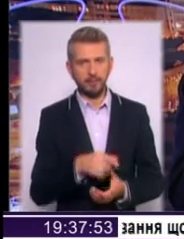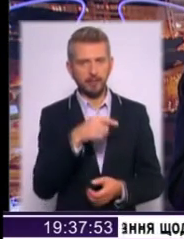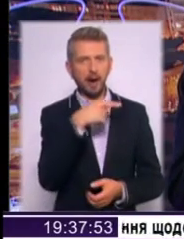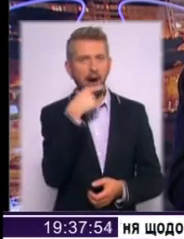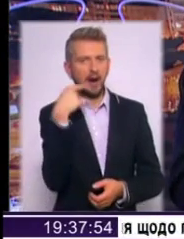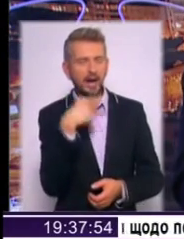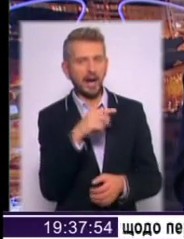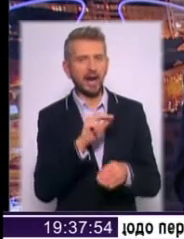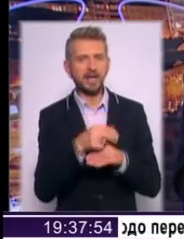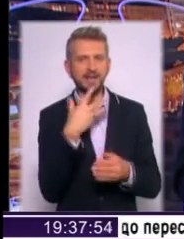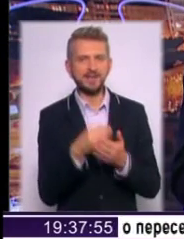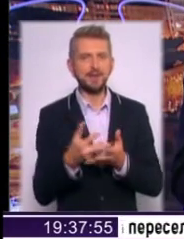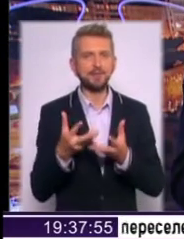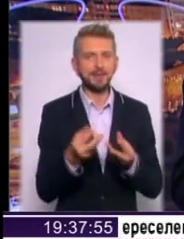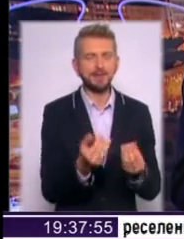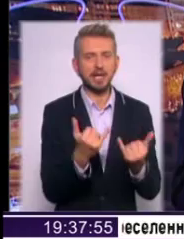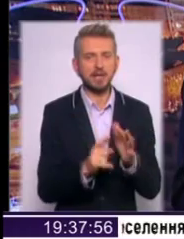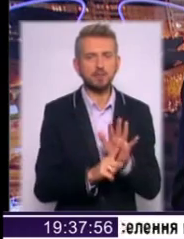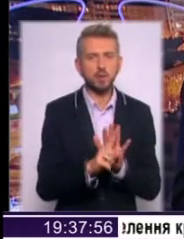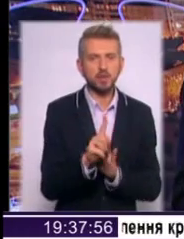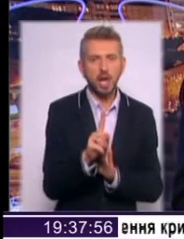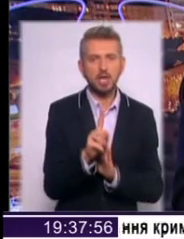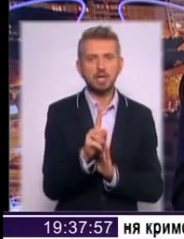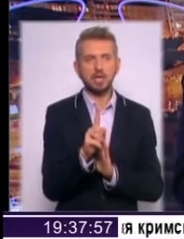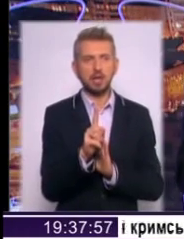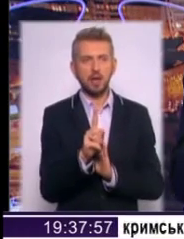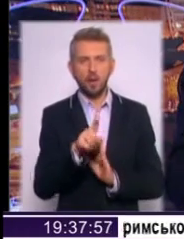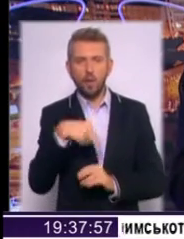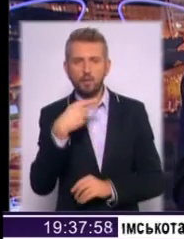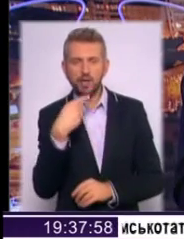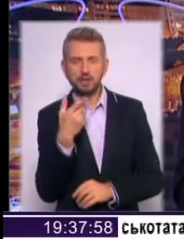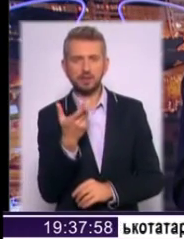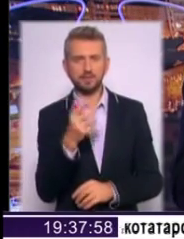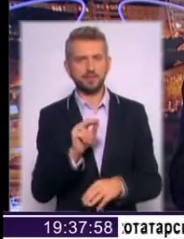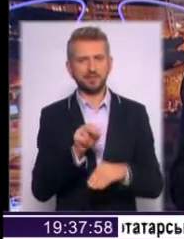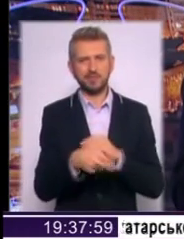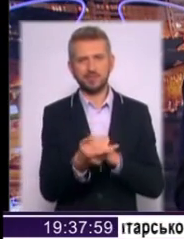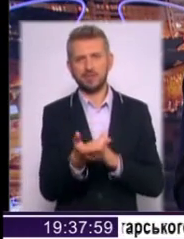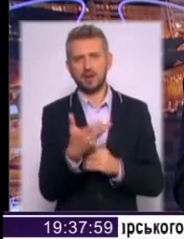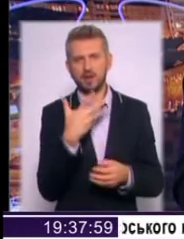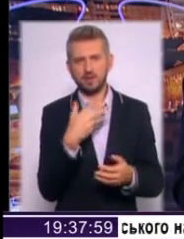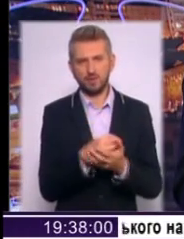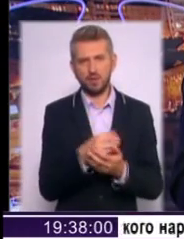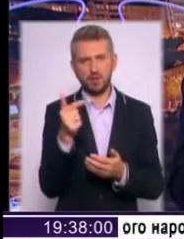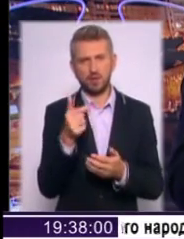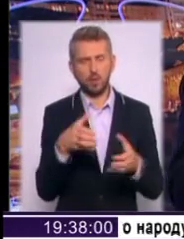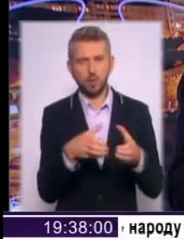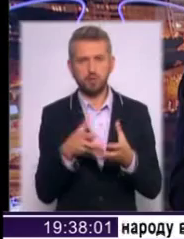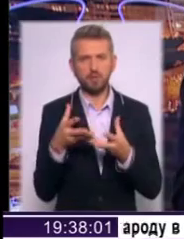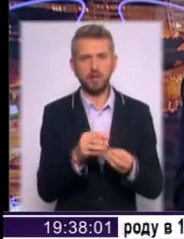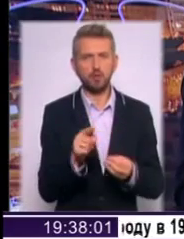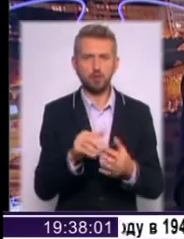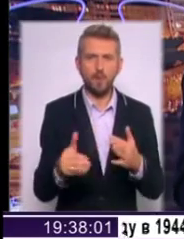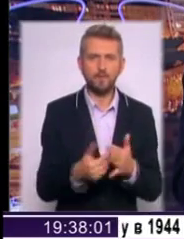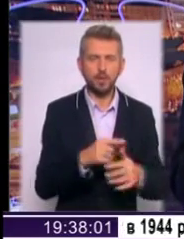Росія через свій вплив зараз починає заводить розмову там через своїх групи впливу про те, щоб відновити